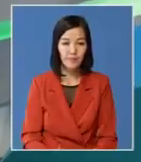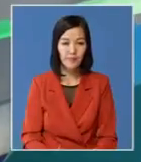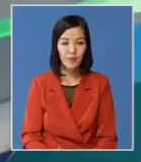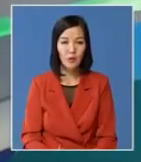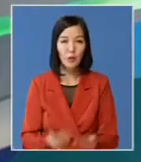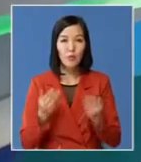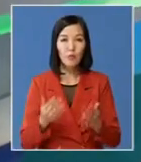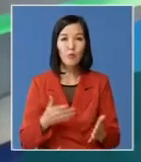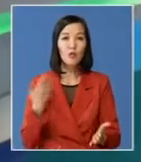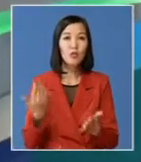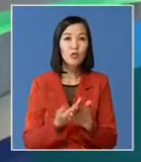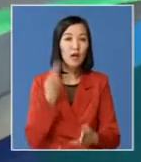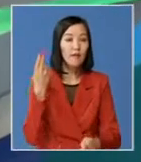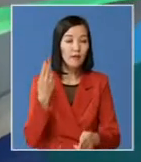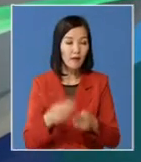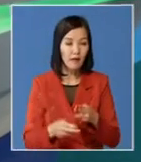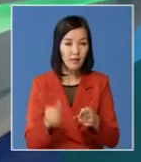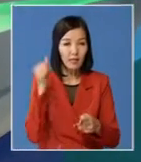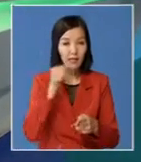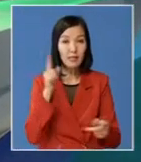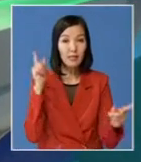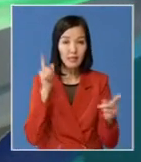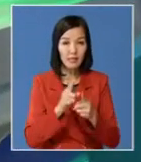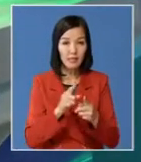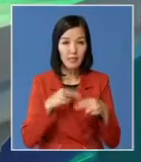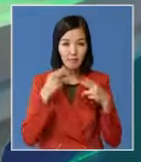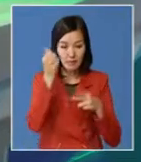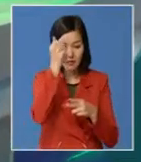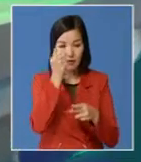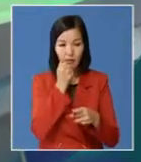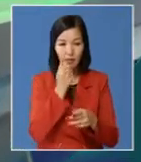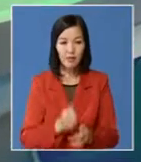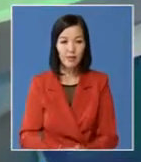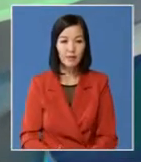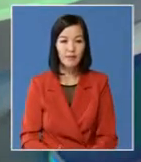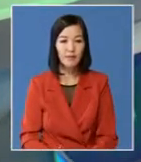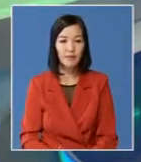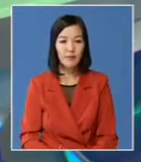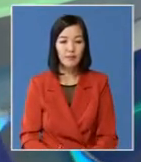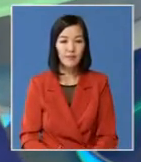Бүгінге келіп түскен ақпараттар легі осындай болды. Назар қойып тыңдағандарыңызға рахмет. Аман сау болыңыздар.